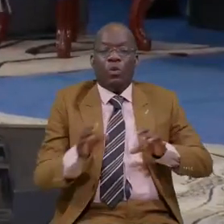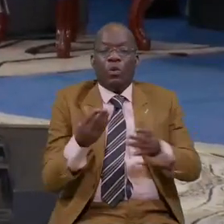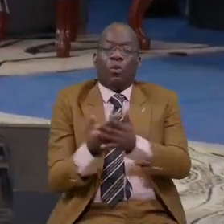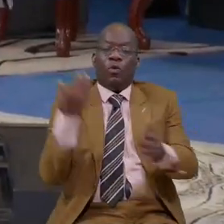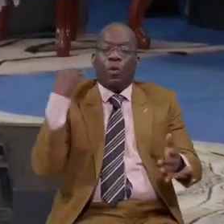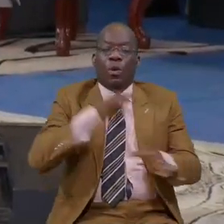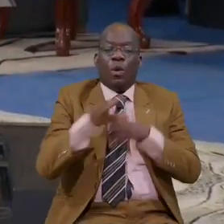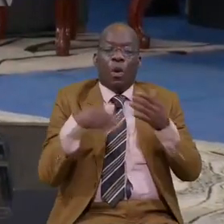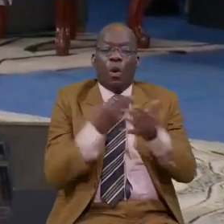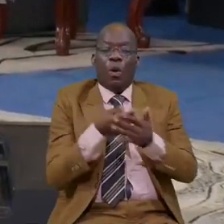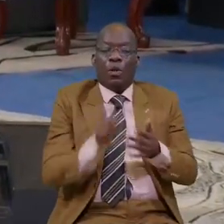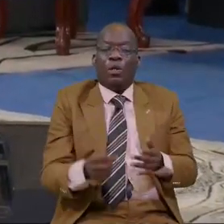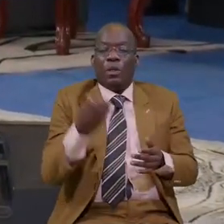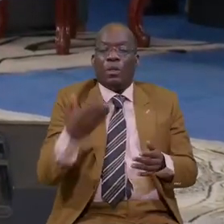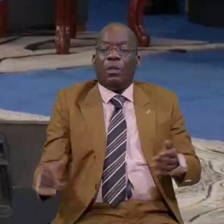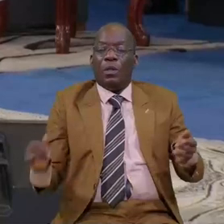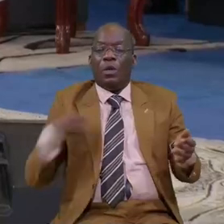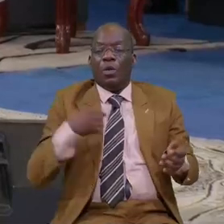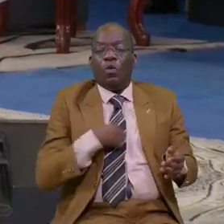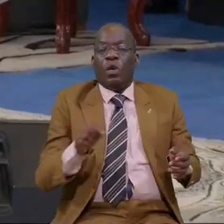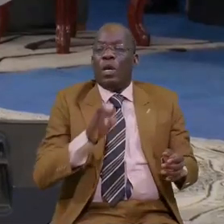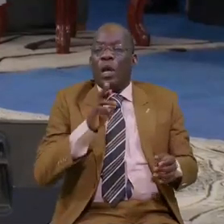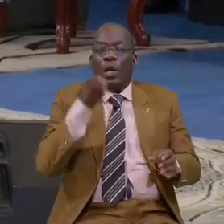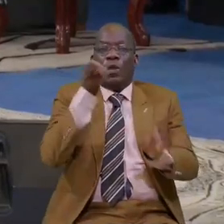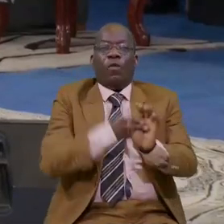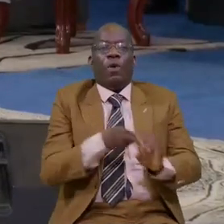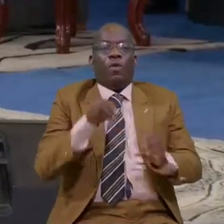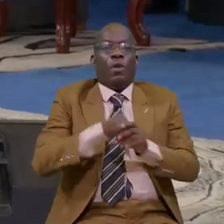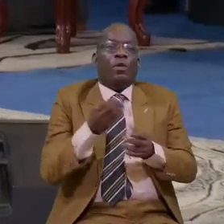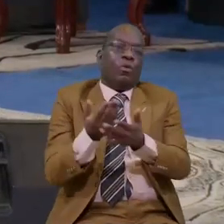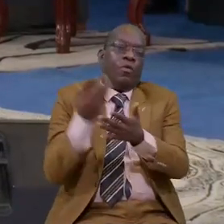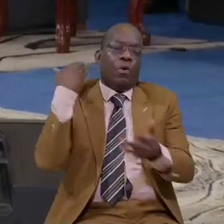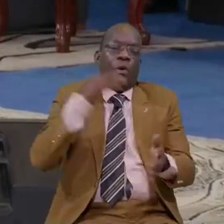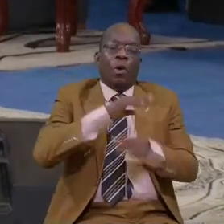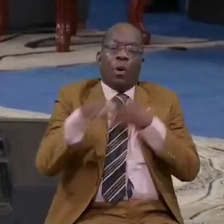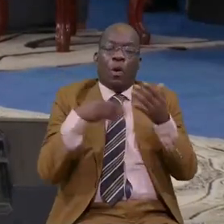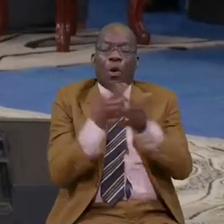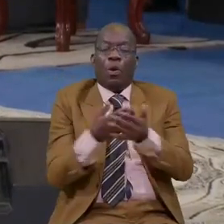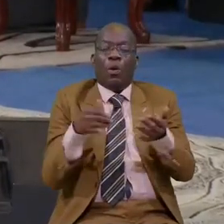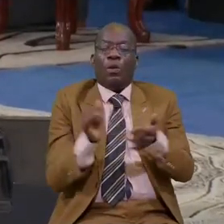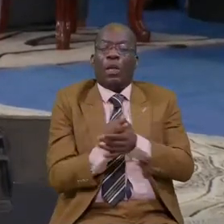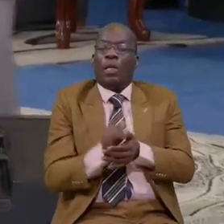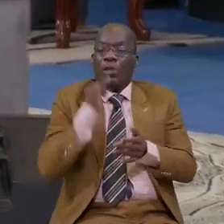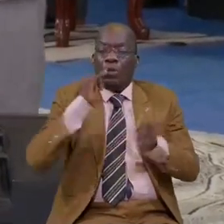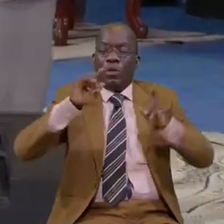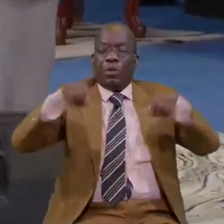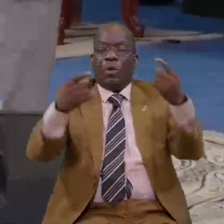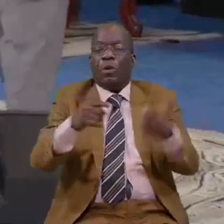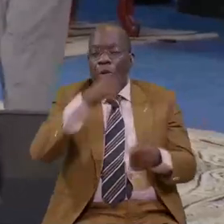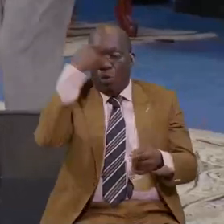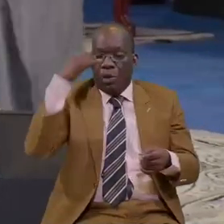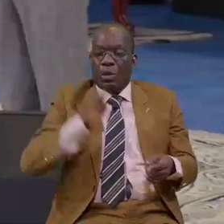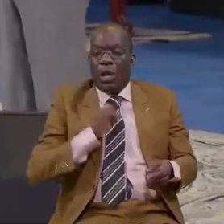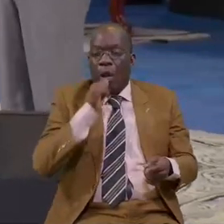crucifiée. Toutes ces choses que nous faisions par le passé, toutes ces choses dans lesquelles nous engageons par le passé, toutes ces choses